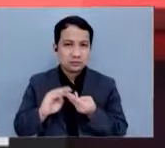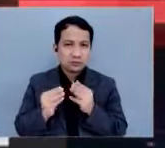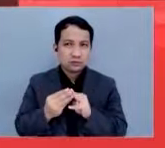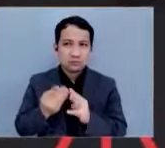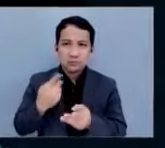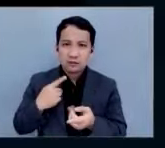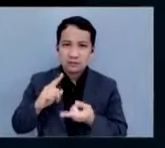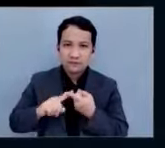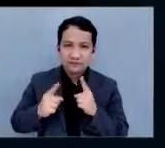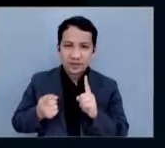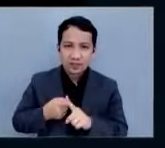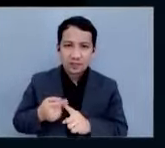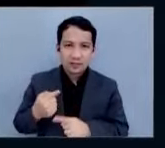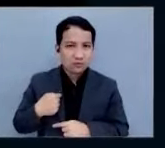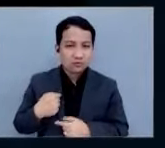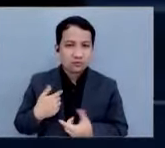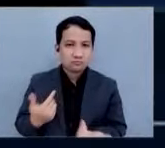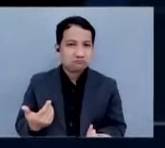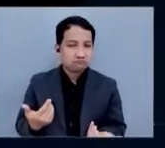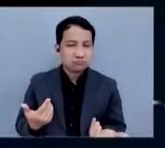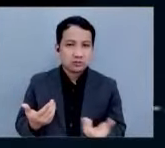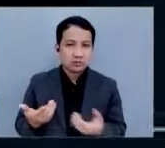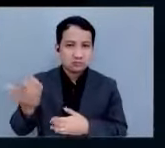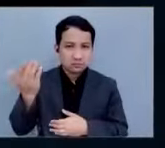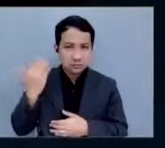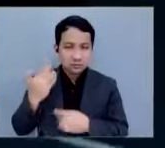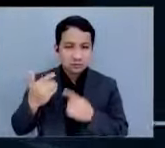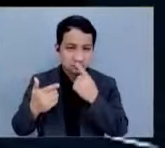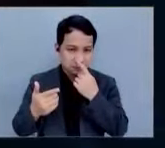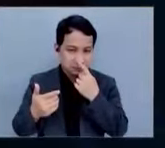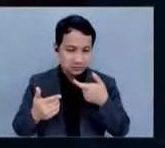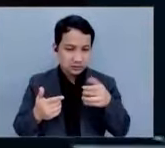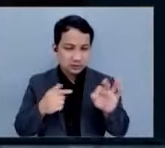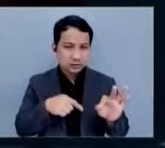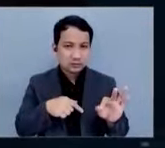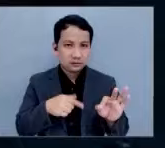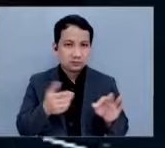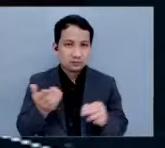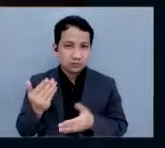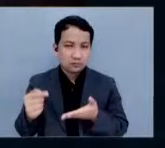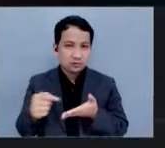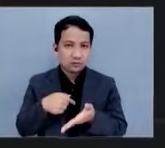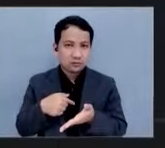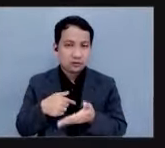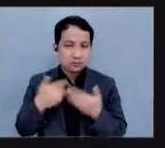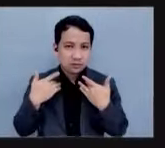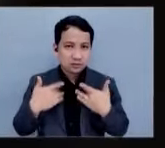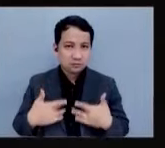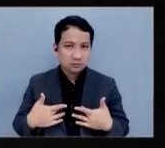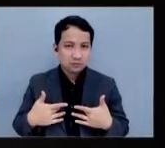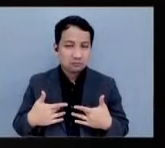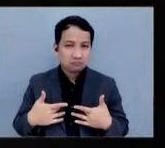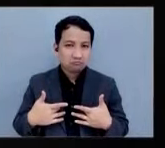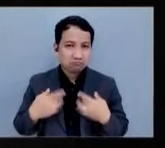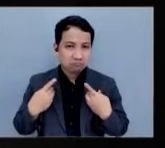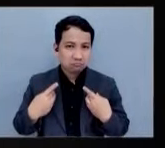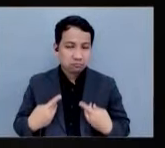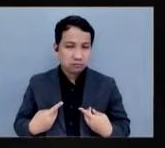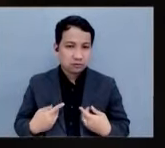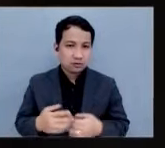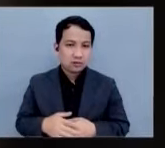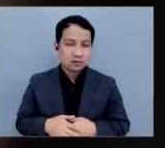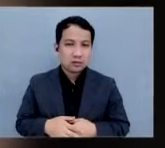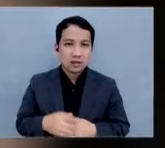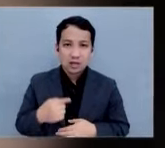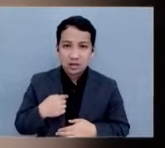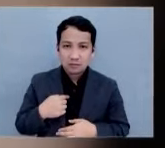ko. At dating nobyo nga ba ng isang dalaga ang nangingigil sa kanya ng mga hubad na larawan? Hina-blackmail niya na po